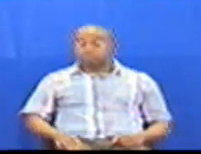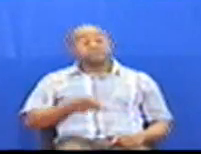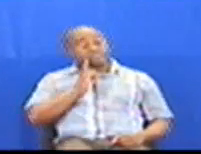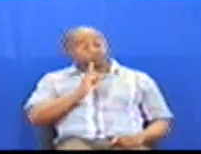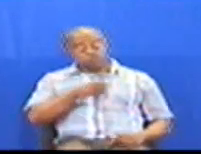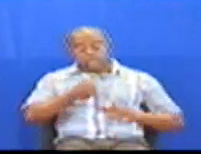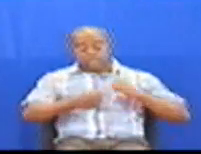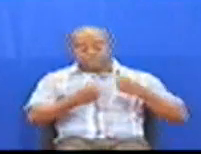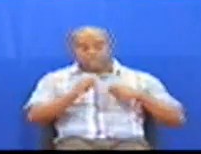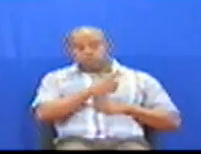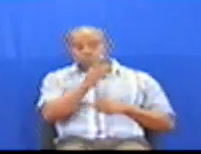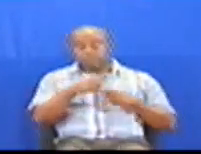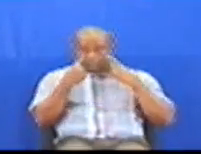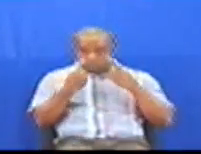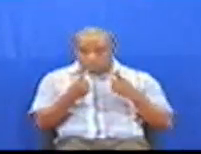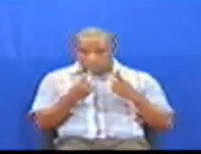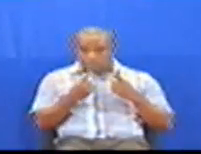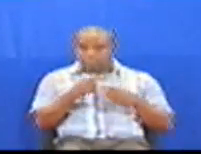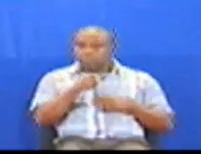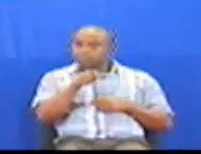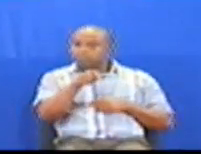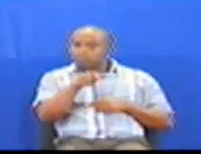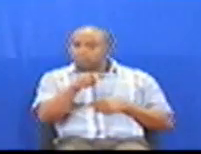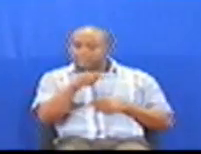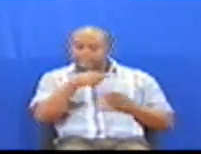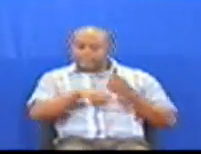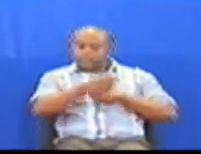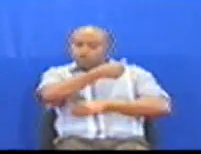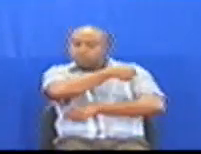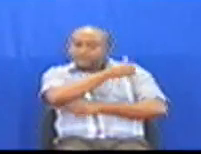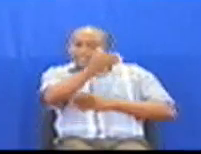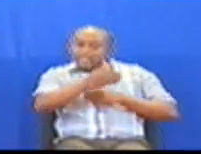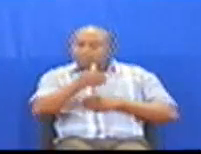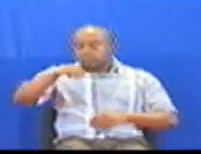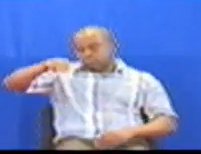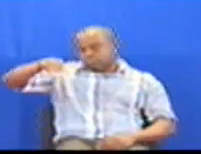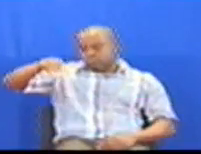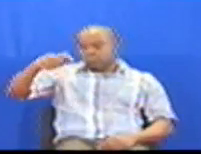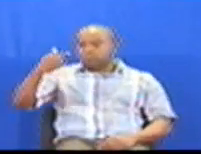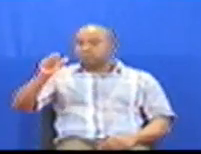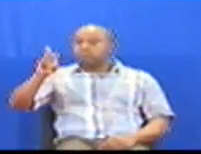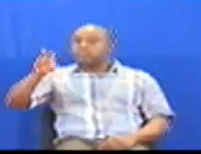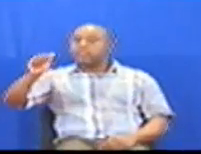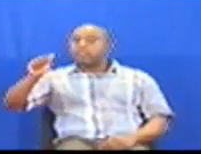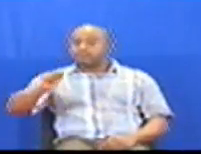mimi nilishuhudia na ni jirani tu hapa kwenye hospitali ya Mtera ni kwamba tuliona